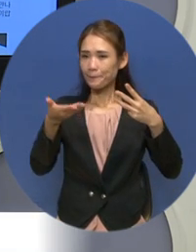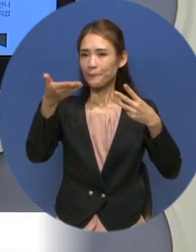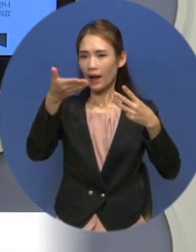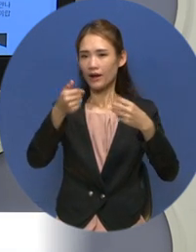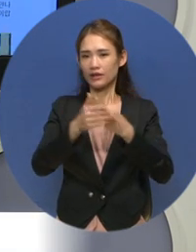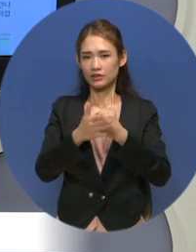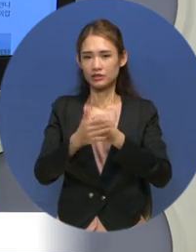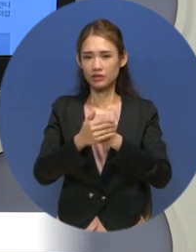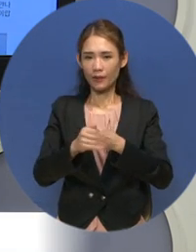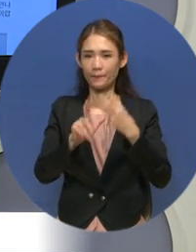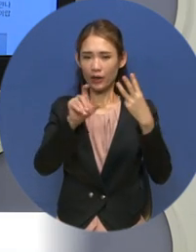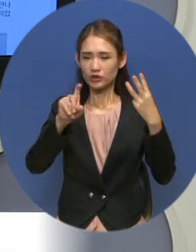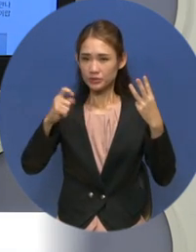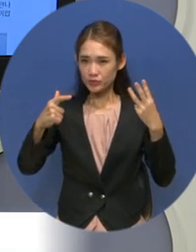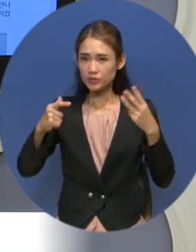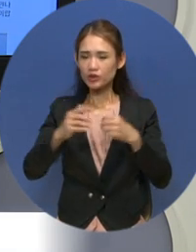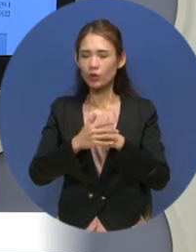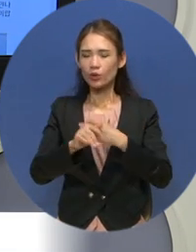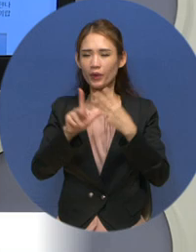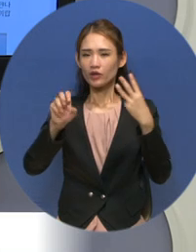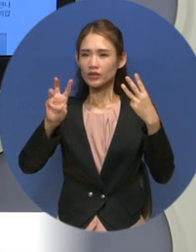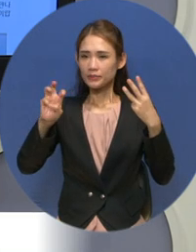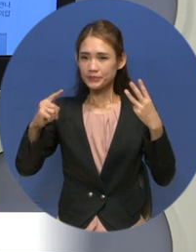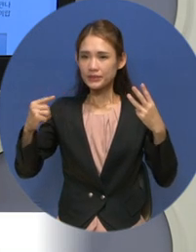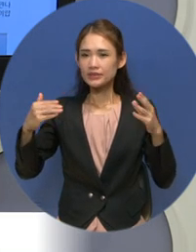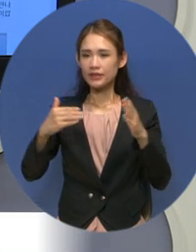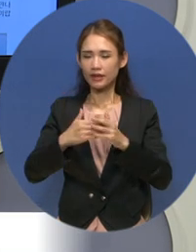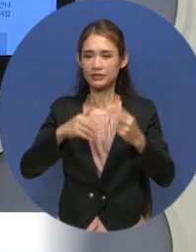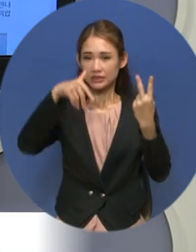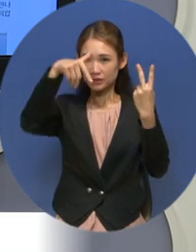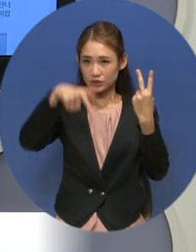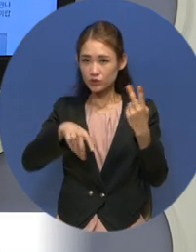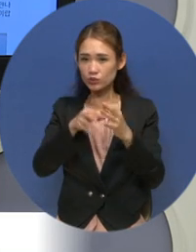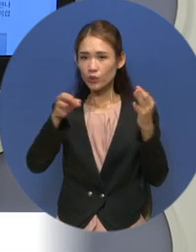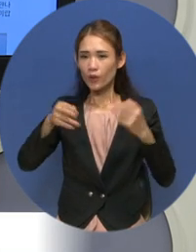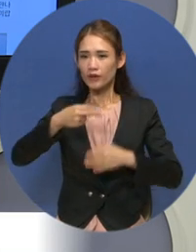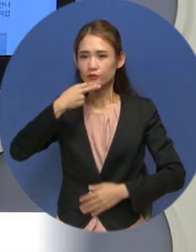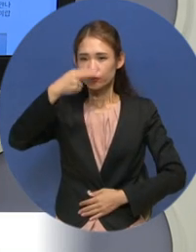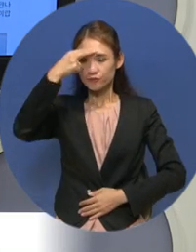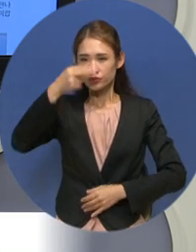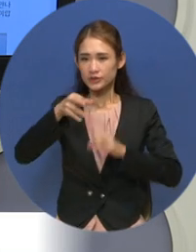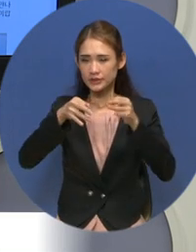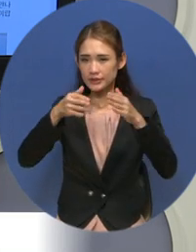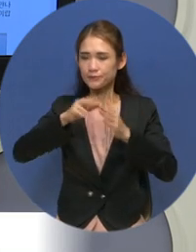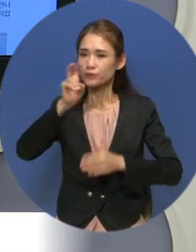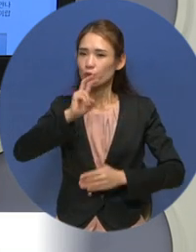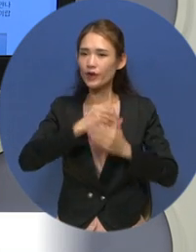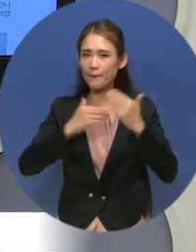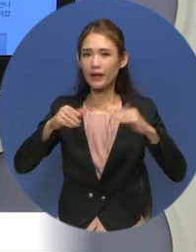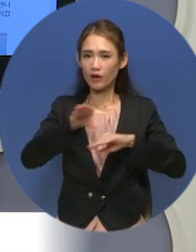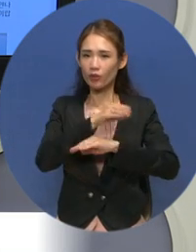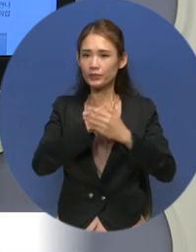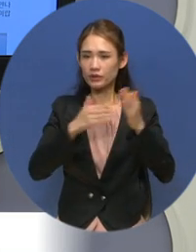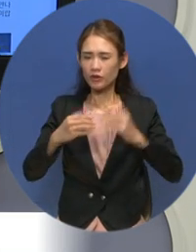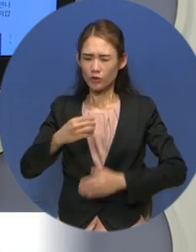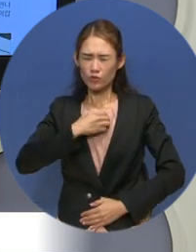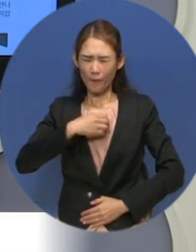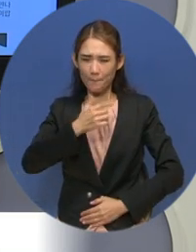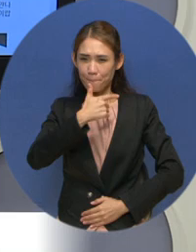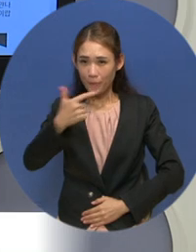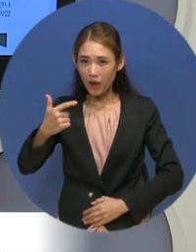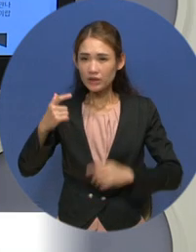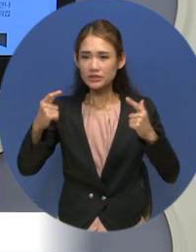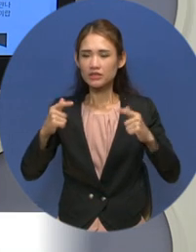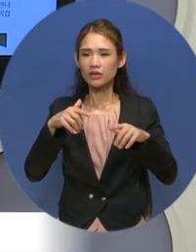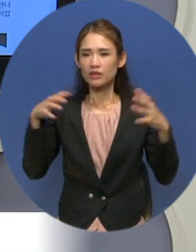16일부터 오는 31일 까지 2주간 유흥 시설과 노래연습장 pc 방 등 고위험 시설에 대한